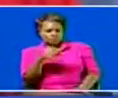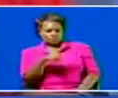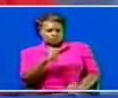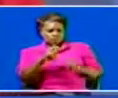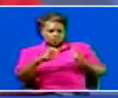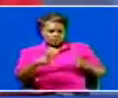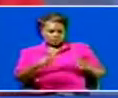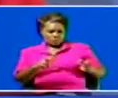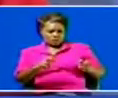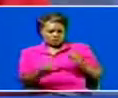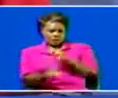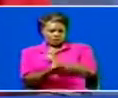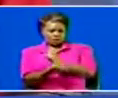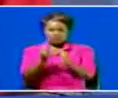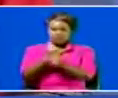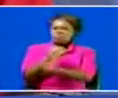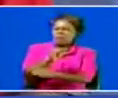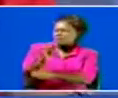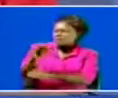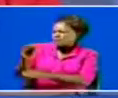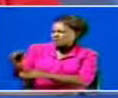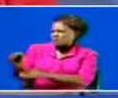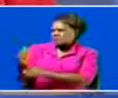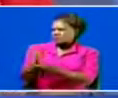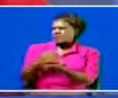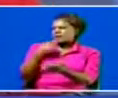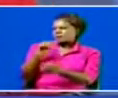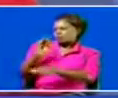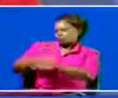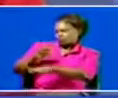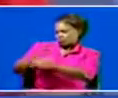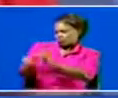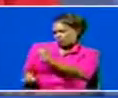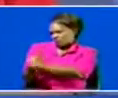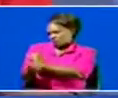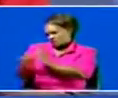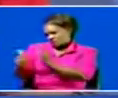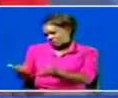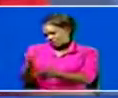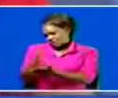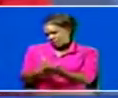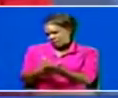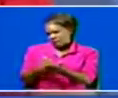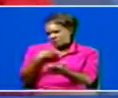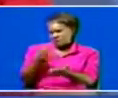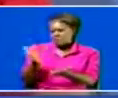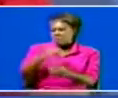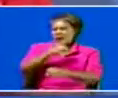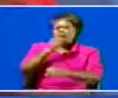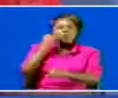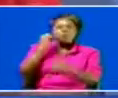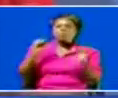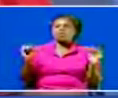utafuta kule kazini, ukamwona ulizia. Kuna mtu atampa ushauri mzuri, kuna mwingine atamwambia hata usiende saa hizi, manake ni